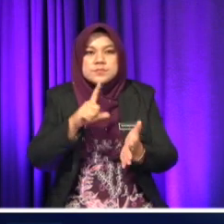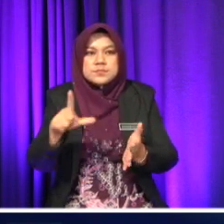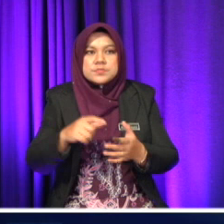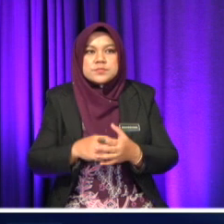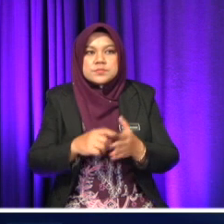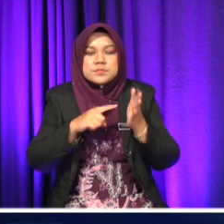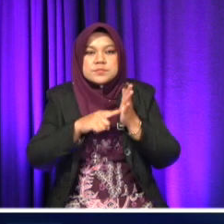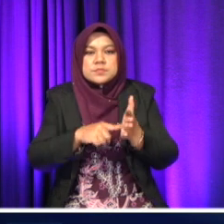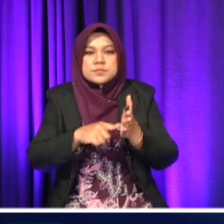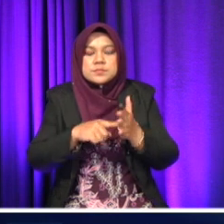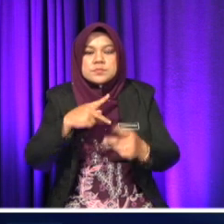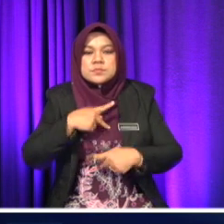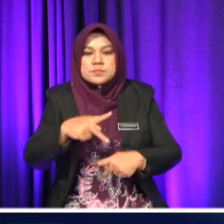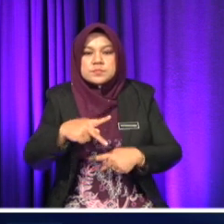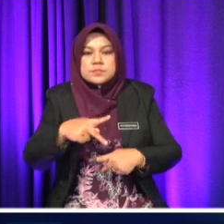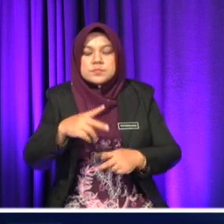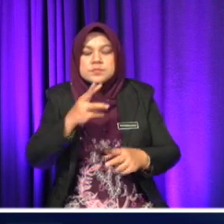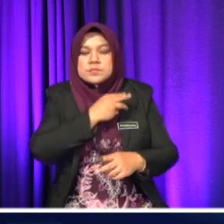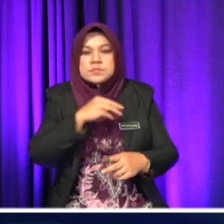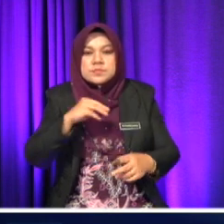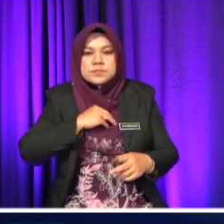Tunjukkan potensi masing-masing